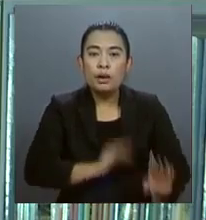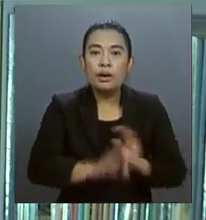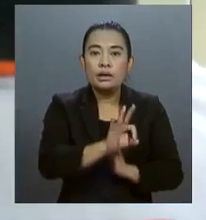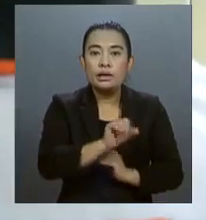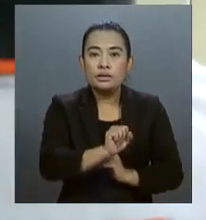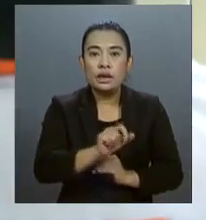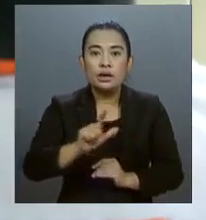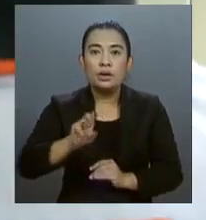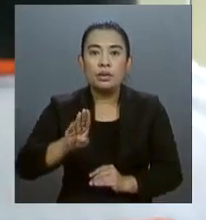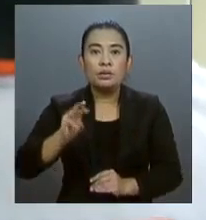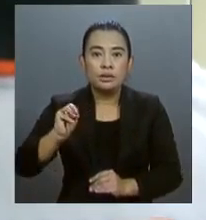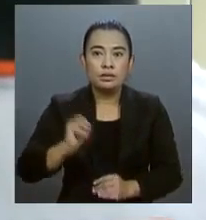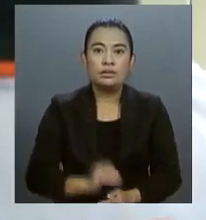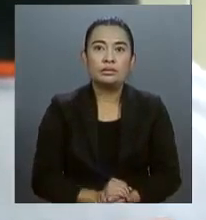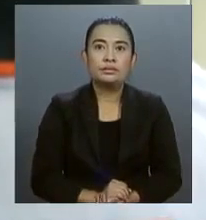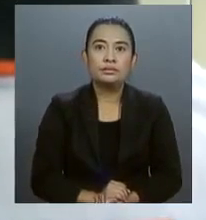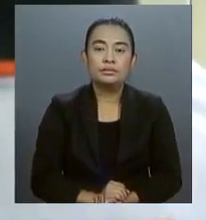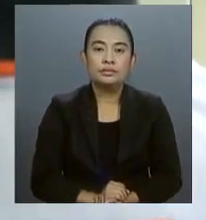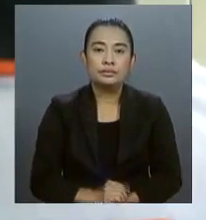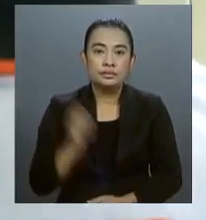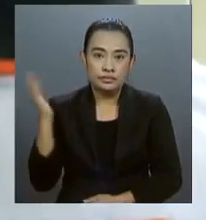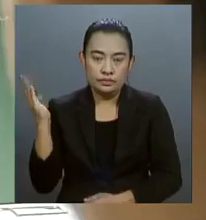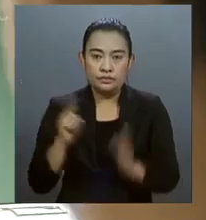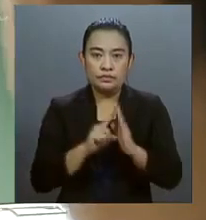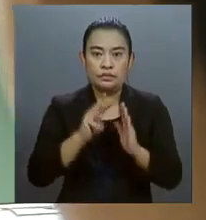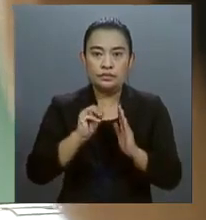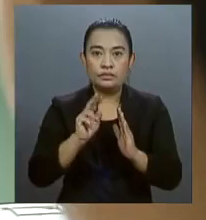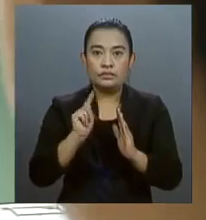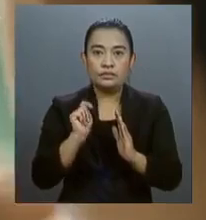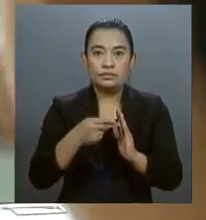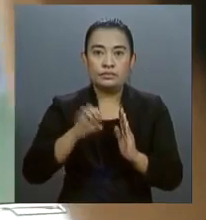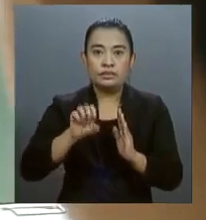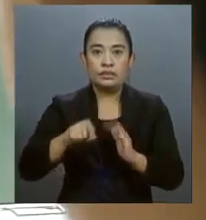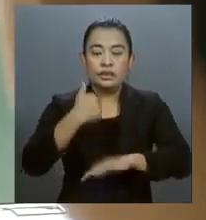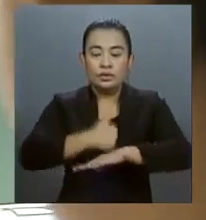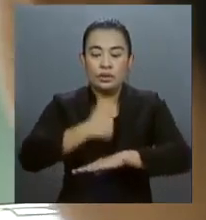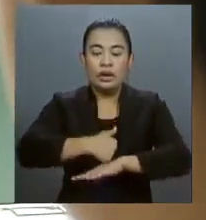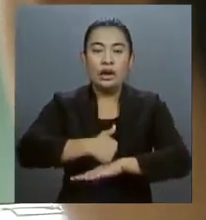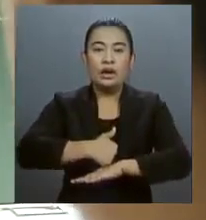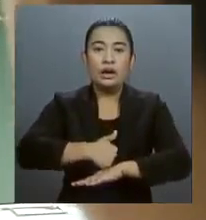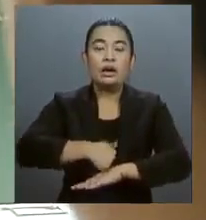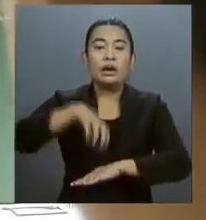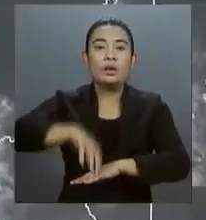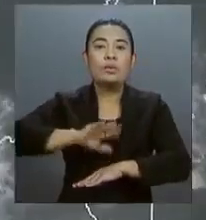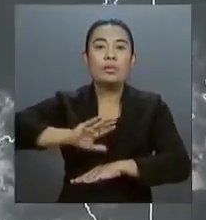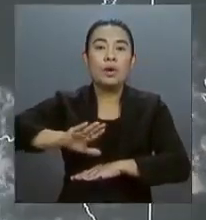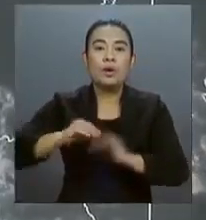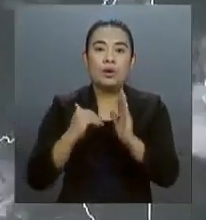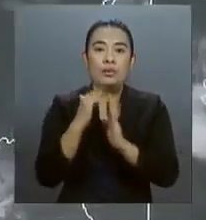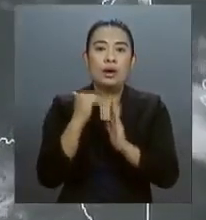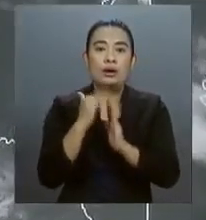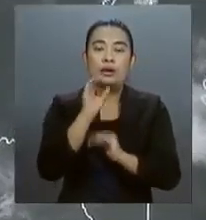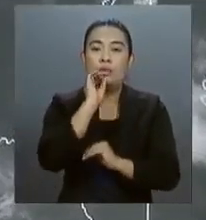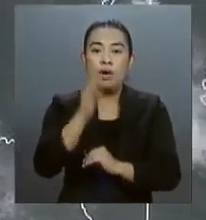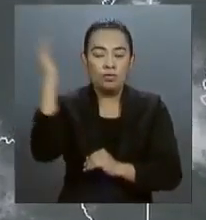ตร ในเมธีมหายศนันผู้อำนวยการศูนย์อุตุนิยมวิทยาภาคเหนือระบุว่าแม้ระยะนี้จะมีพ